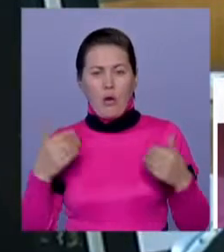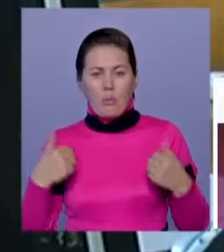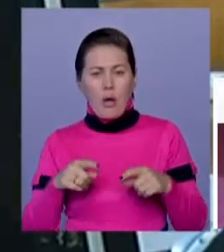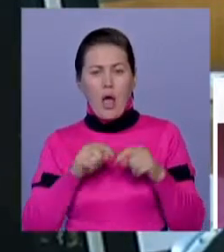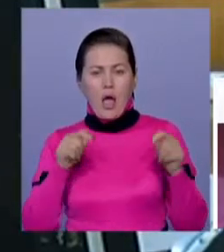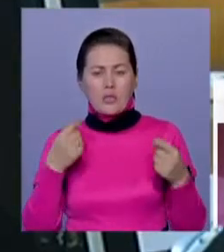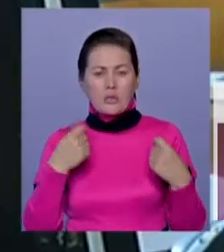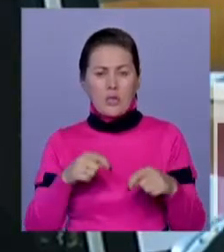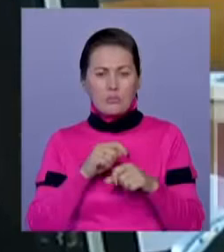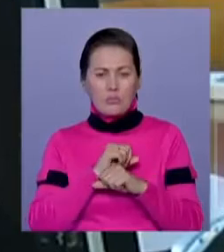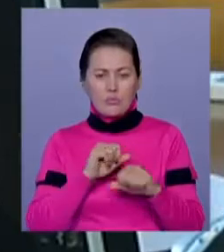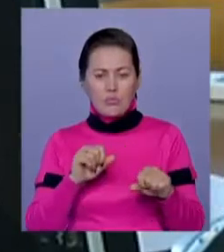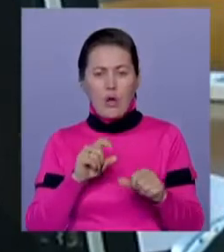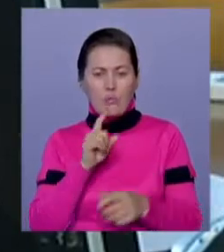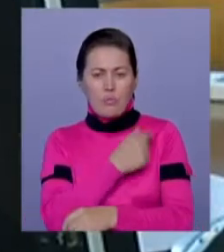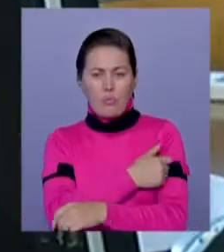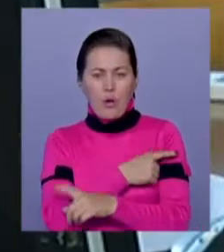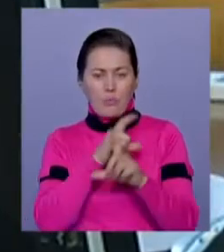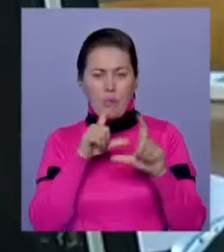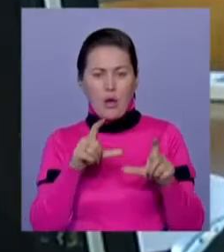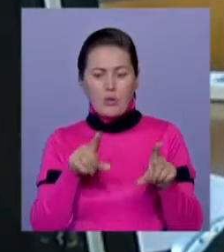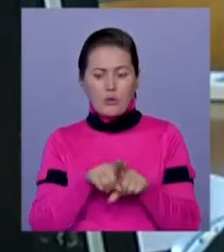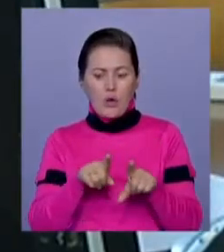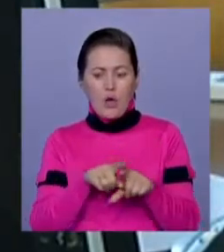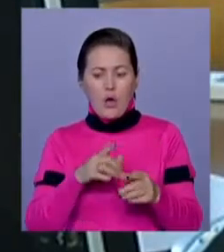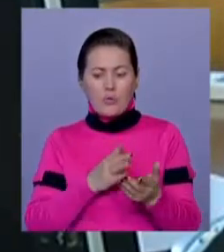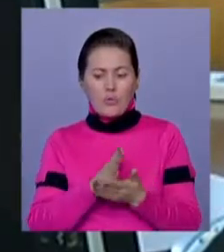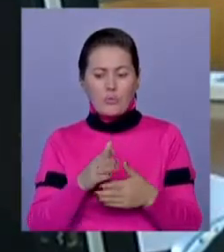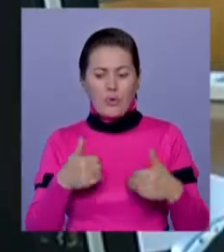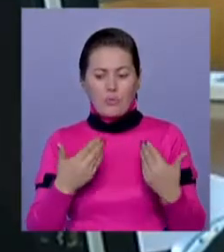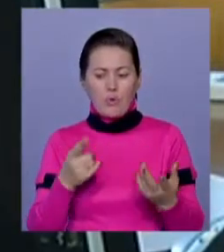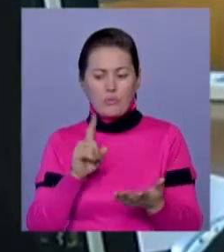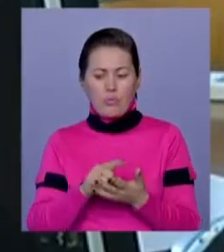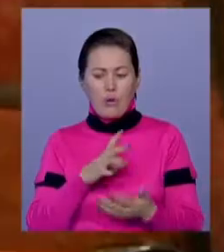сатылмауы тиіс. Дәріханалардың өзінде олар тек қана дәрігердің жолдамасымен берілуі қажет.